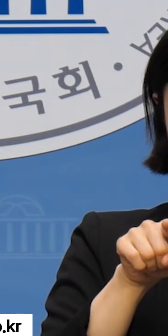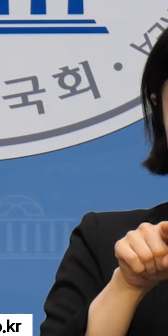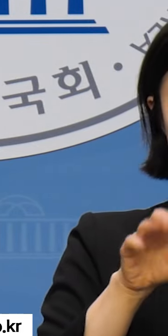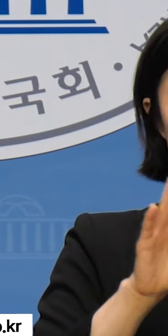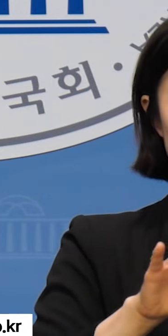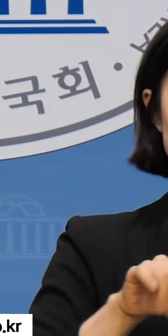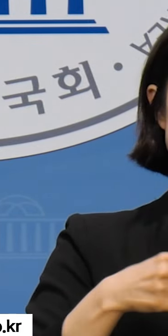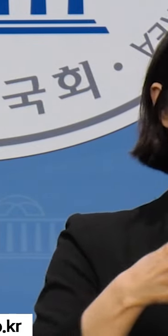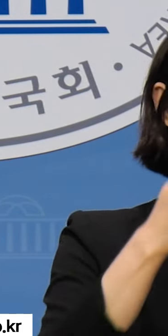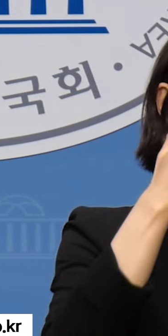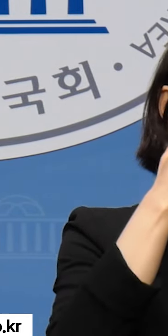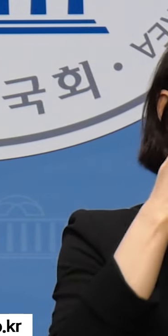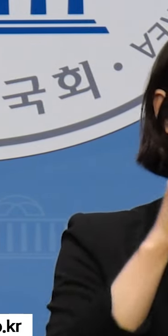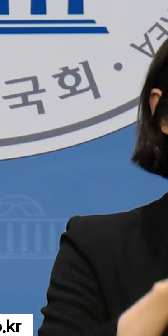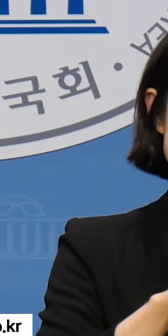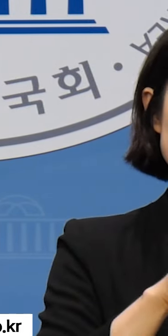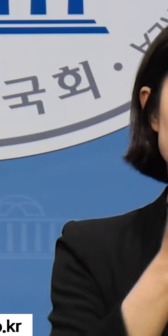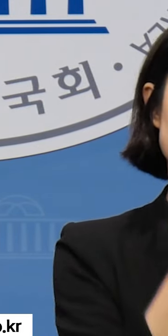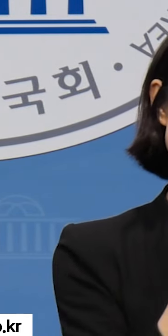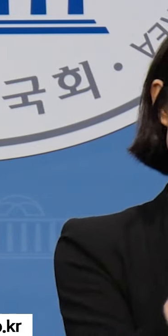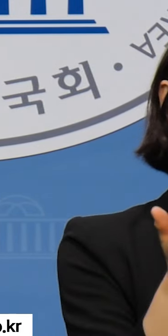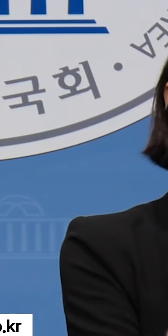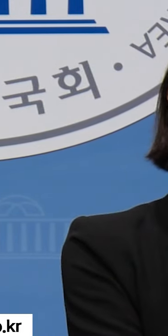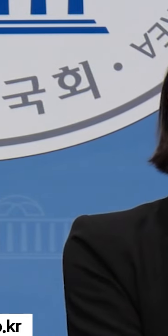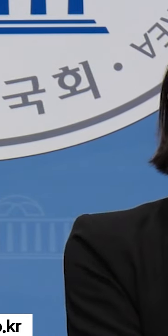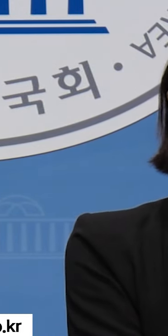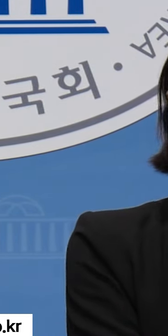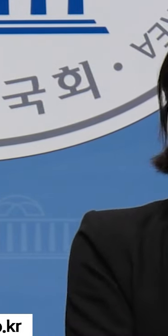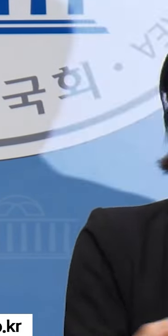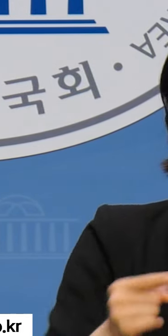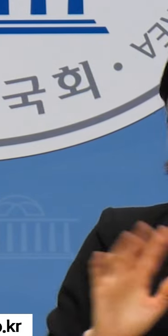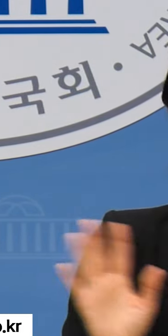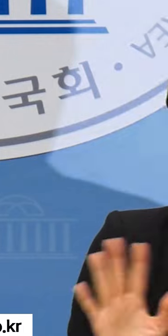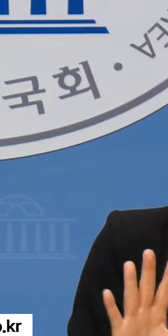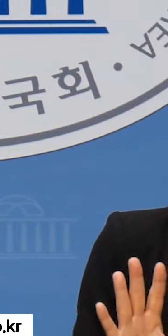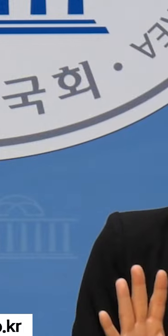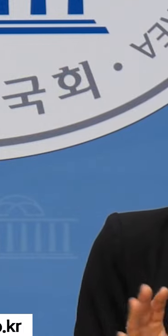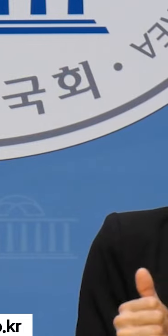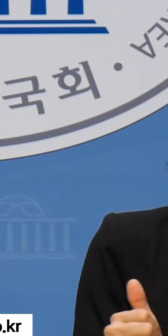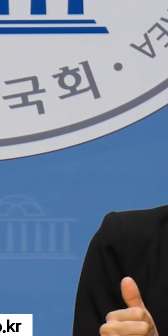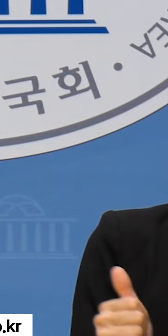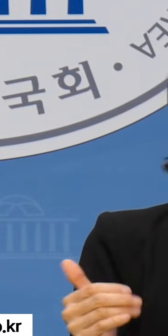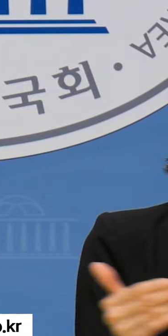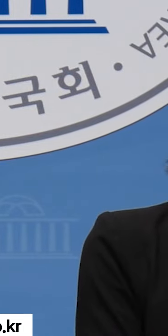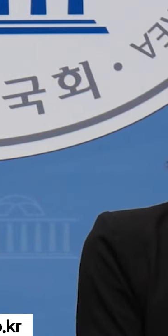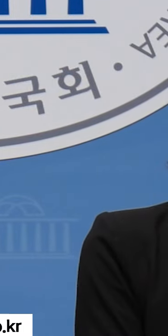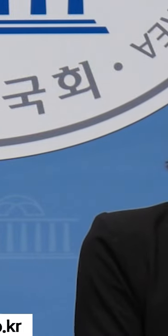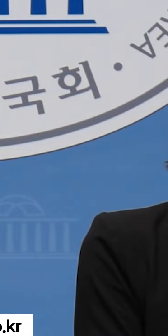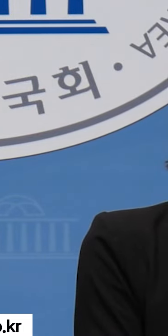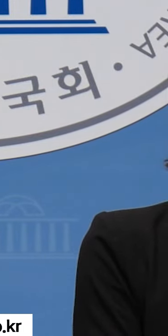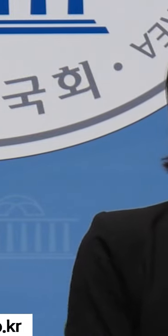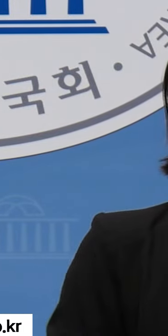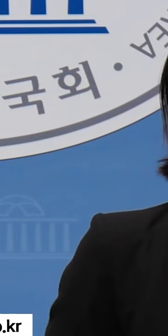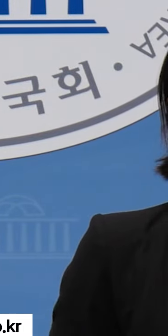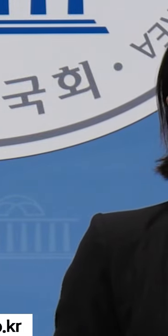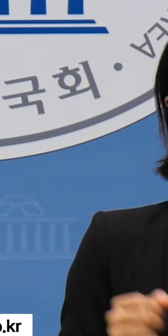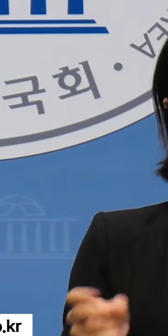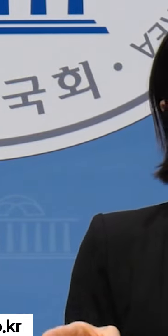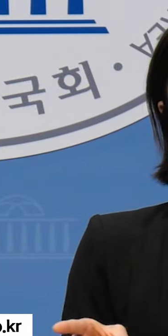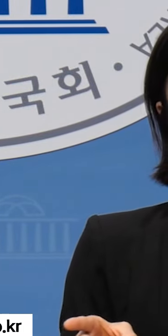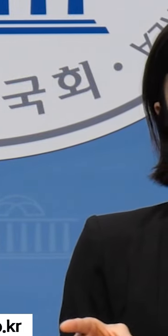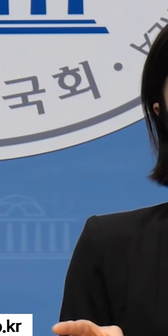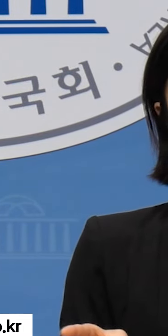불참했다고 고발했습니다. 지난 민주당 정부 시절 KBS 사장은 여야 합의에 따라